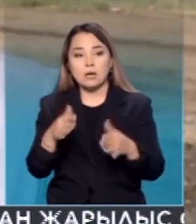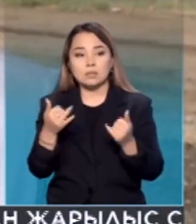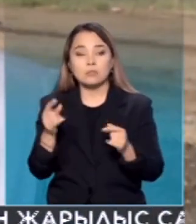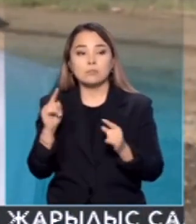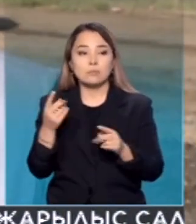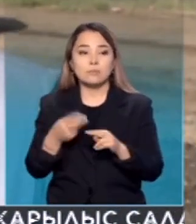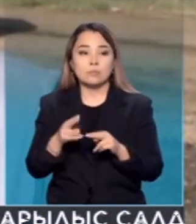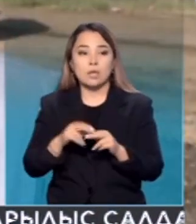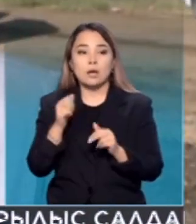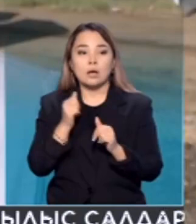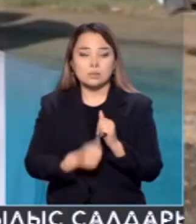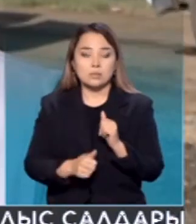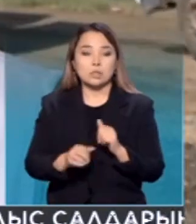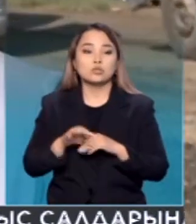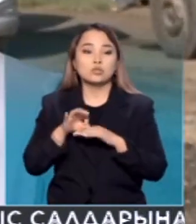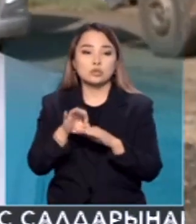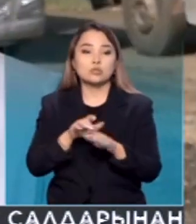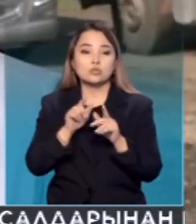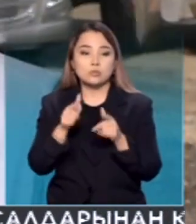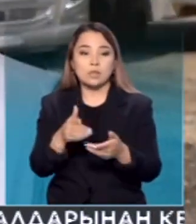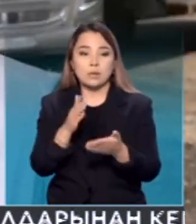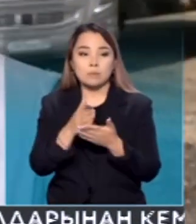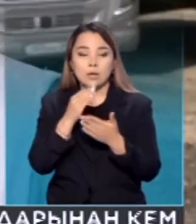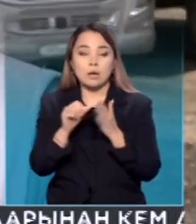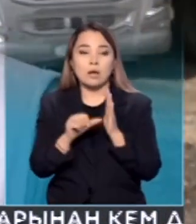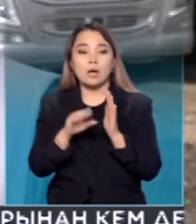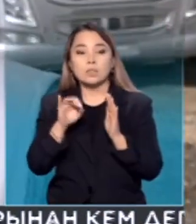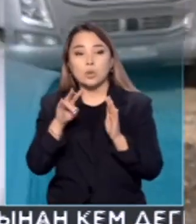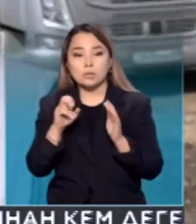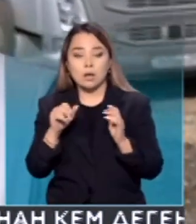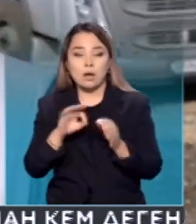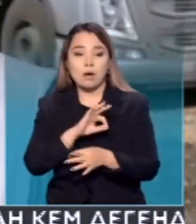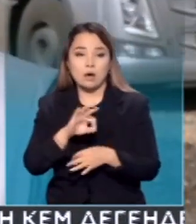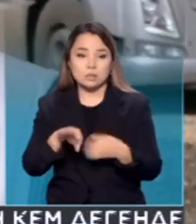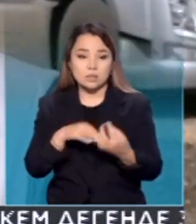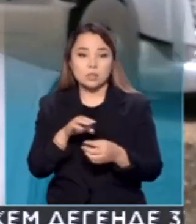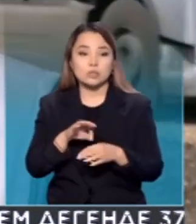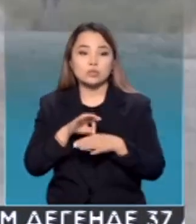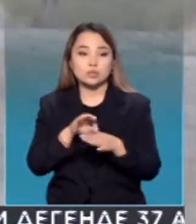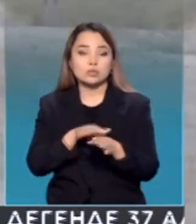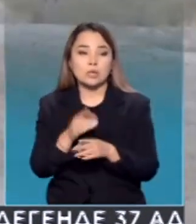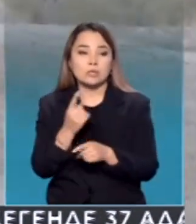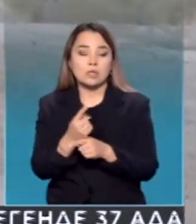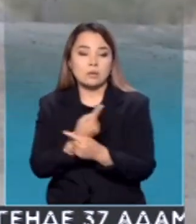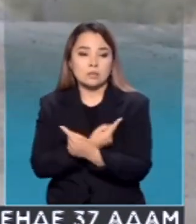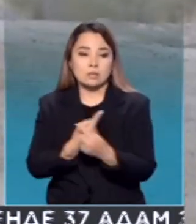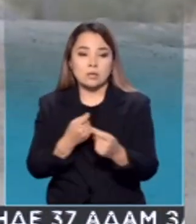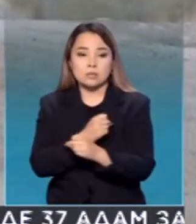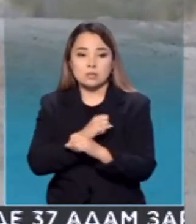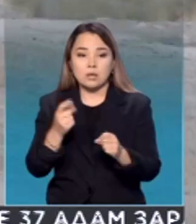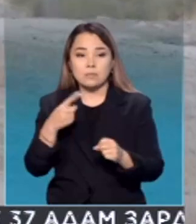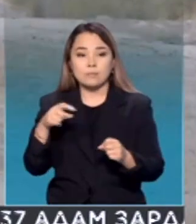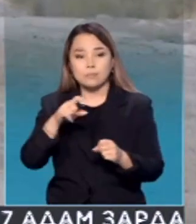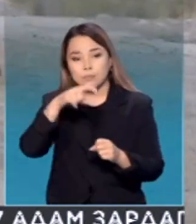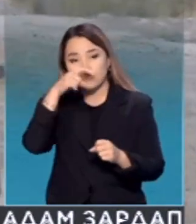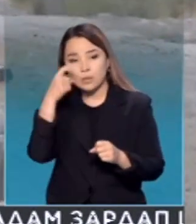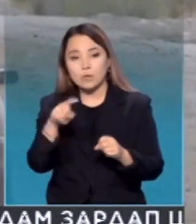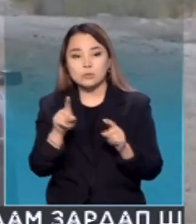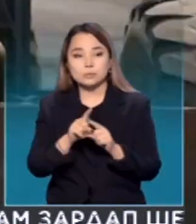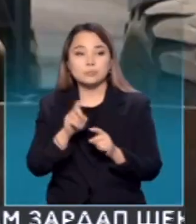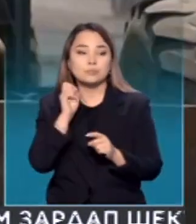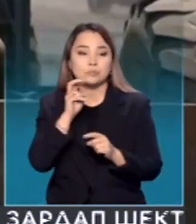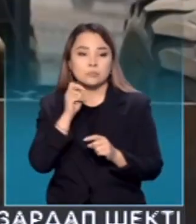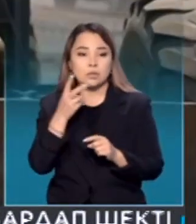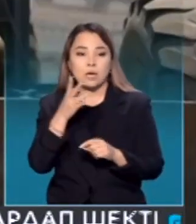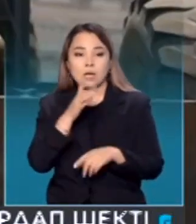Өйткені әр өске түскен күш 6 тоннадан артық жүргізуге тыйым салынған. Аптап ыстықта жұмысшылар да күндіз 2